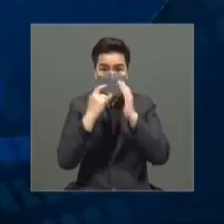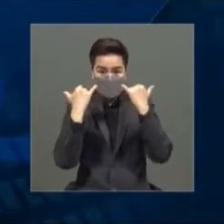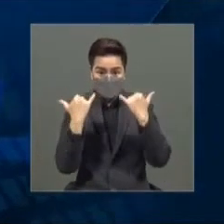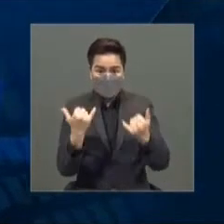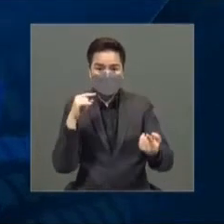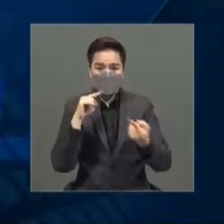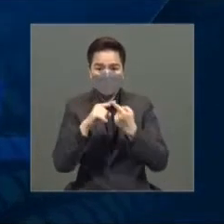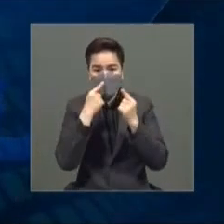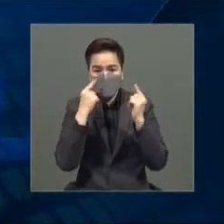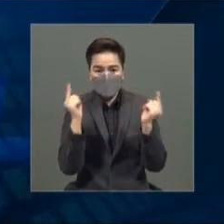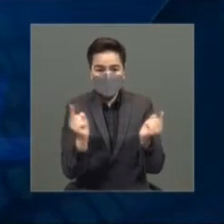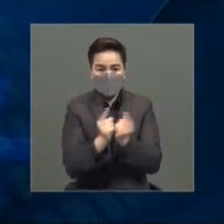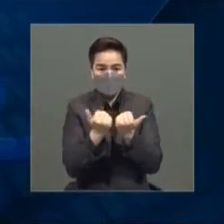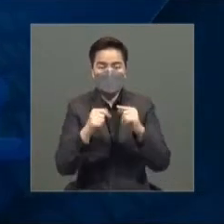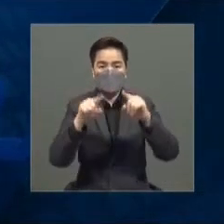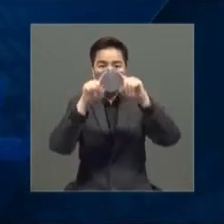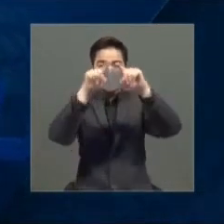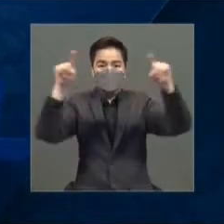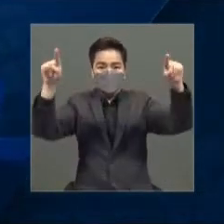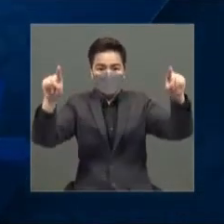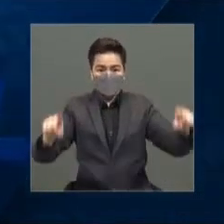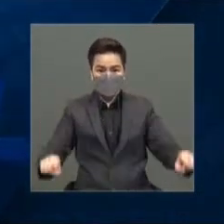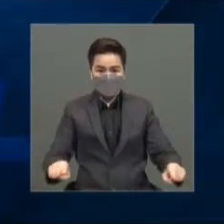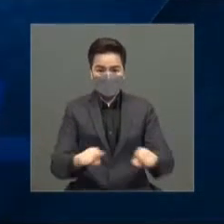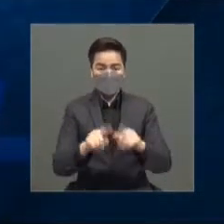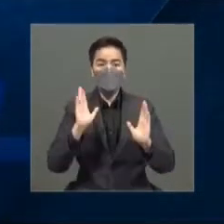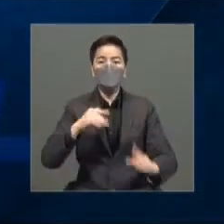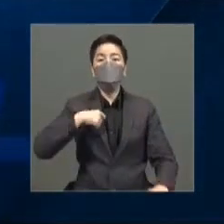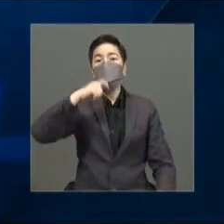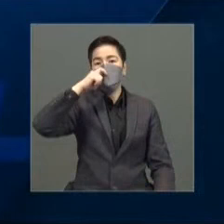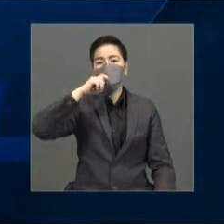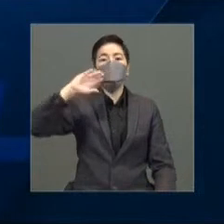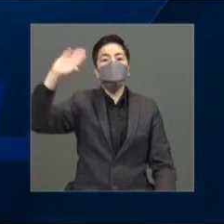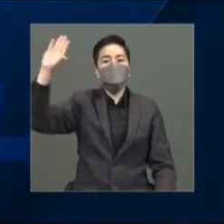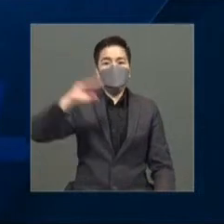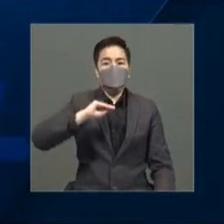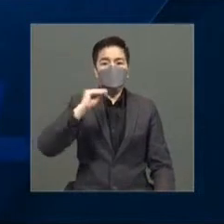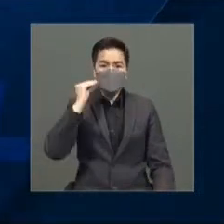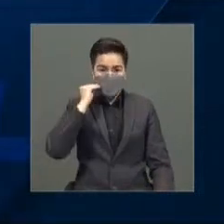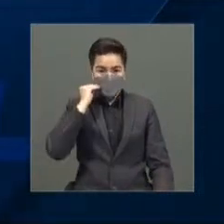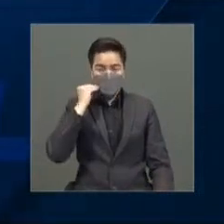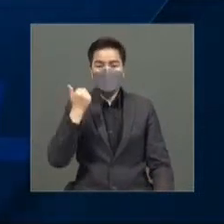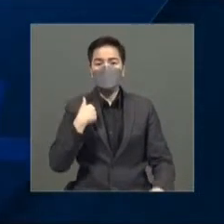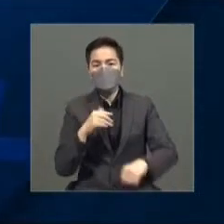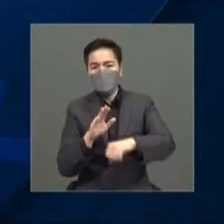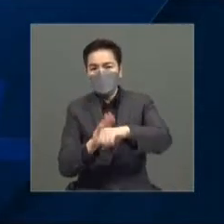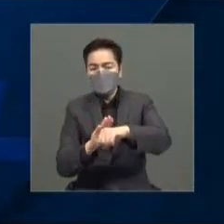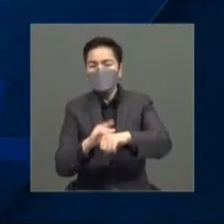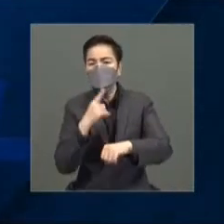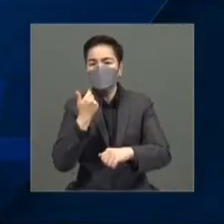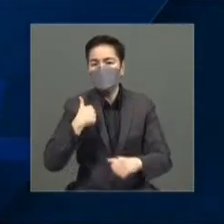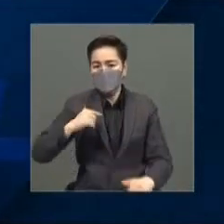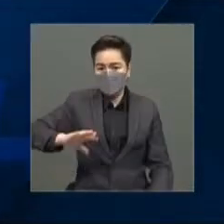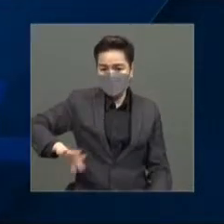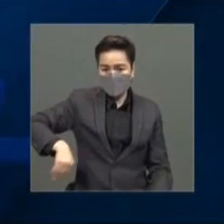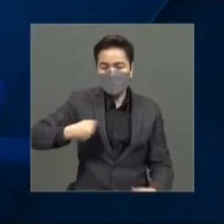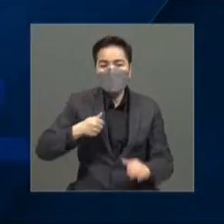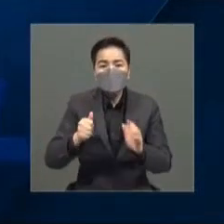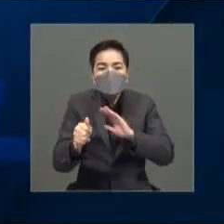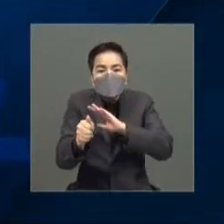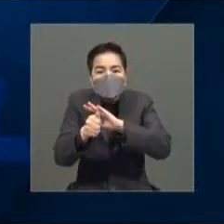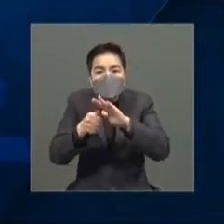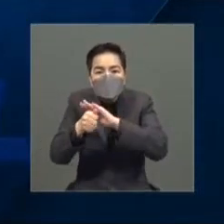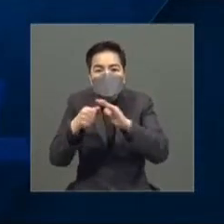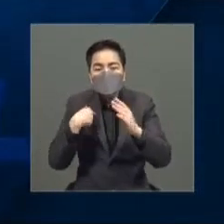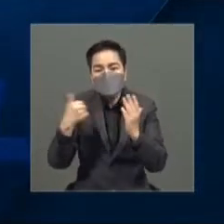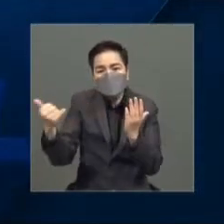รายงานที่เห็นบนหน้าจอนะคะจะเป็นคนไทยกลับบ้านแล้วก็ที่เน้นย้ำเสมอก็คือกัมพูชาวันนี้เดินทางมา